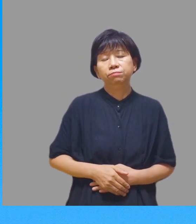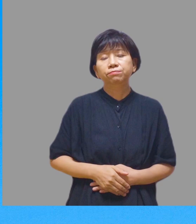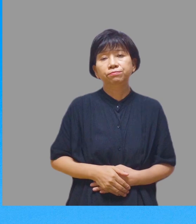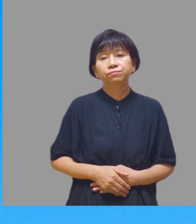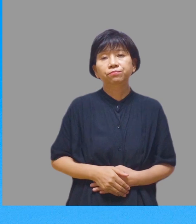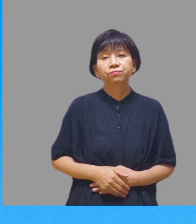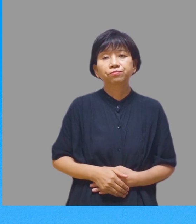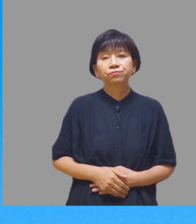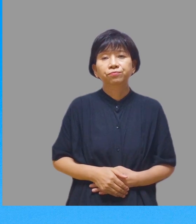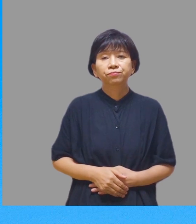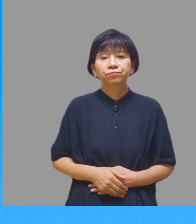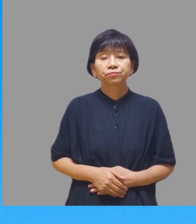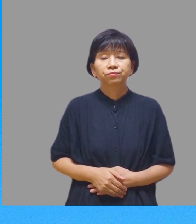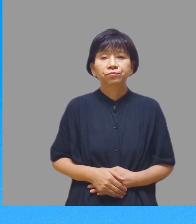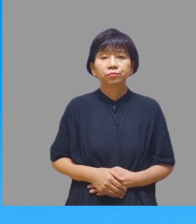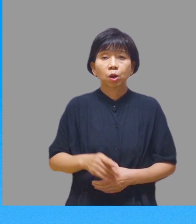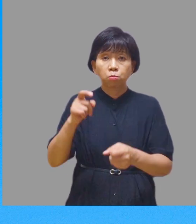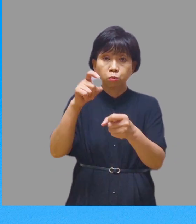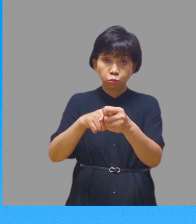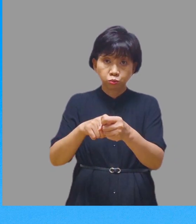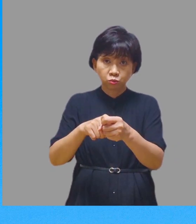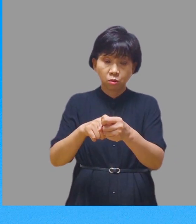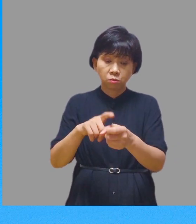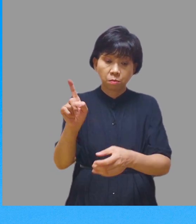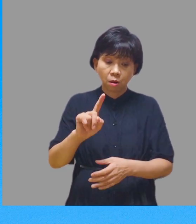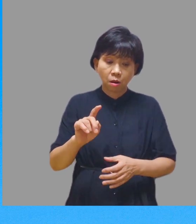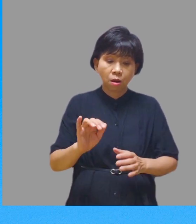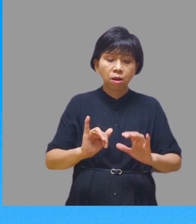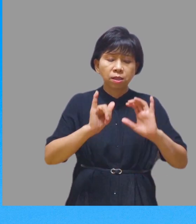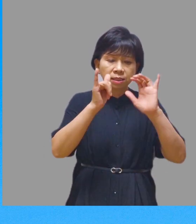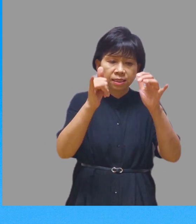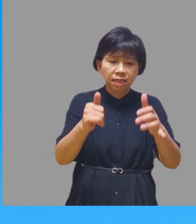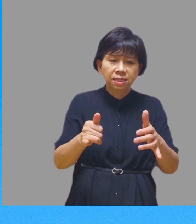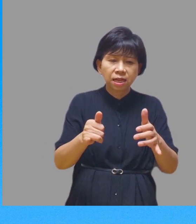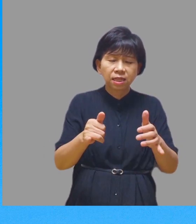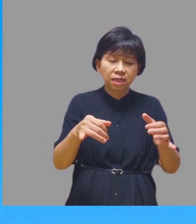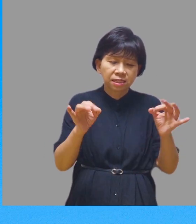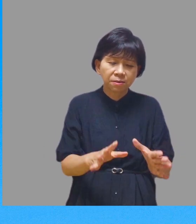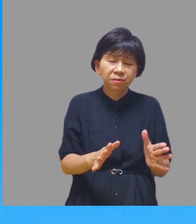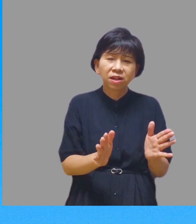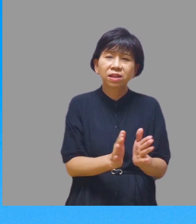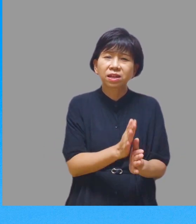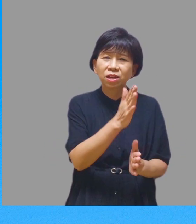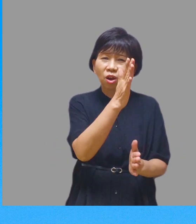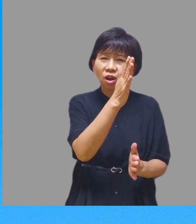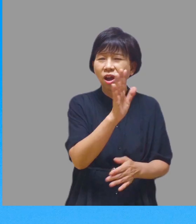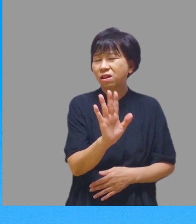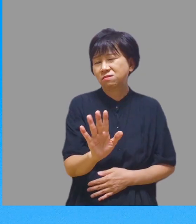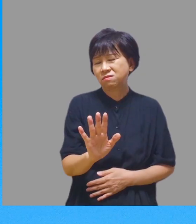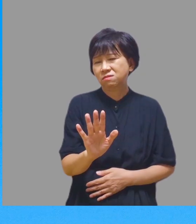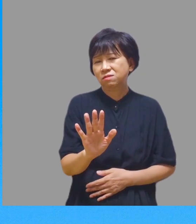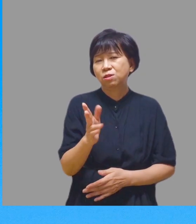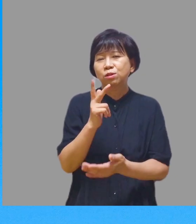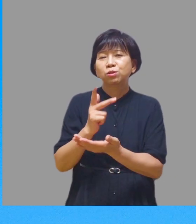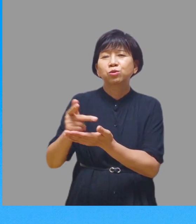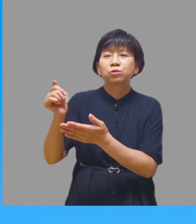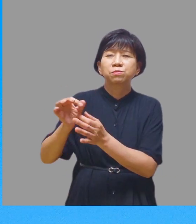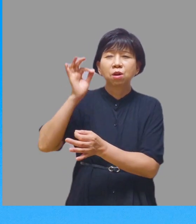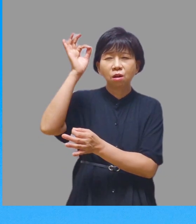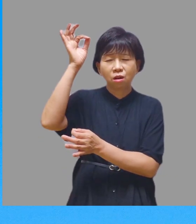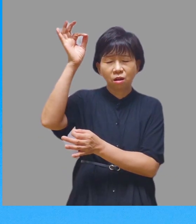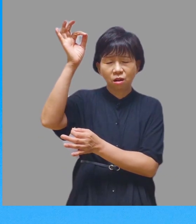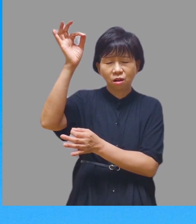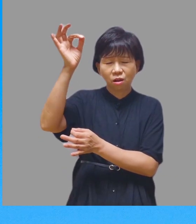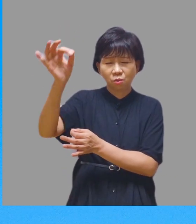줄 믿습니다. 그 목적지는 우리가 이 땅에서 누릴 잠깐의 영광이 아니라 주님이 예비하신 영원한 상급이라고